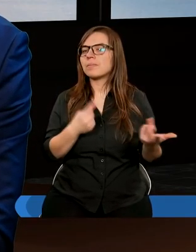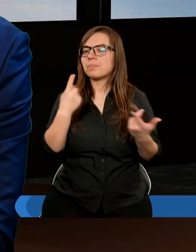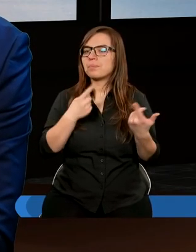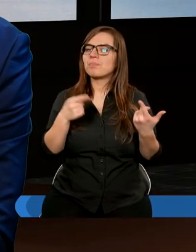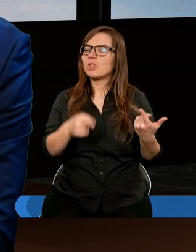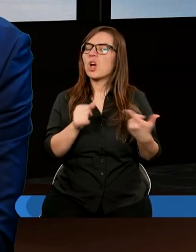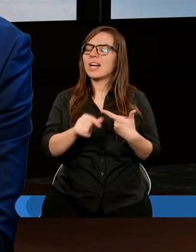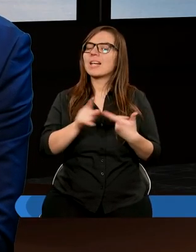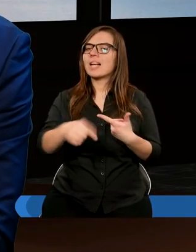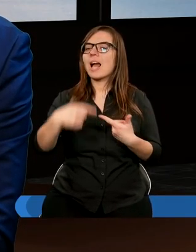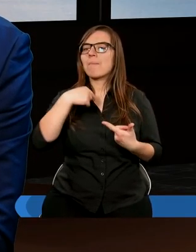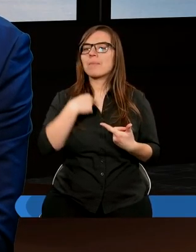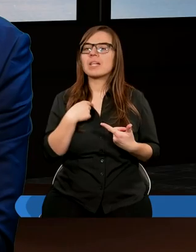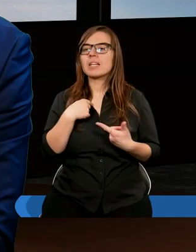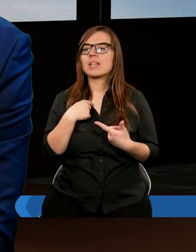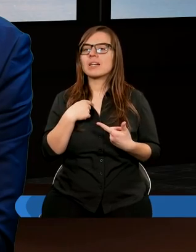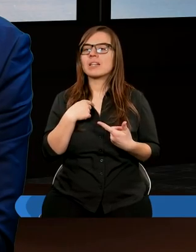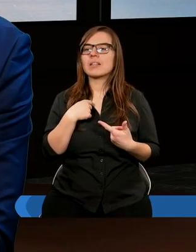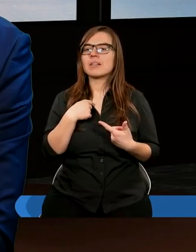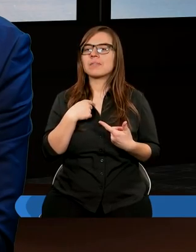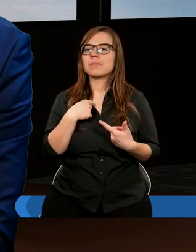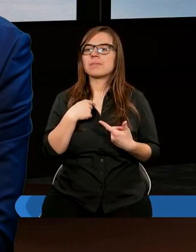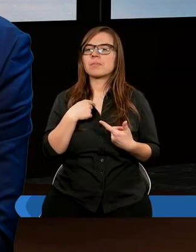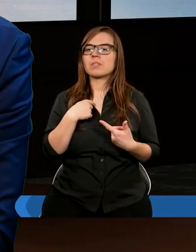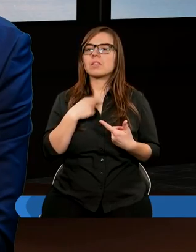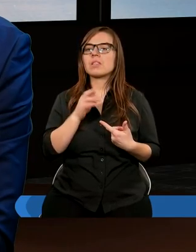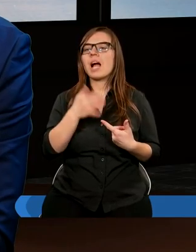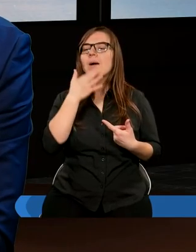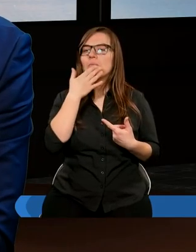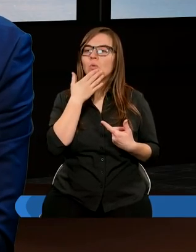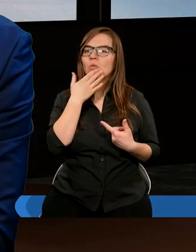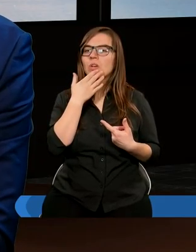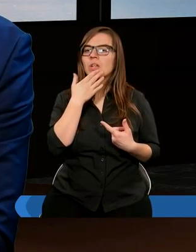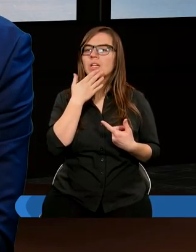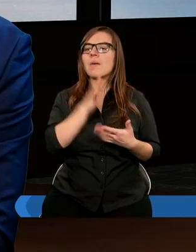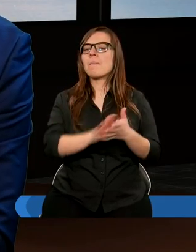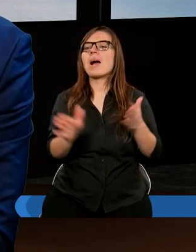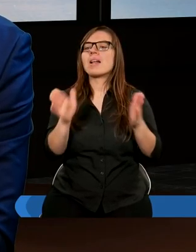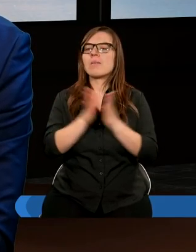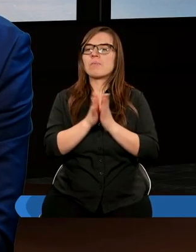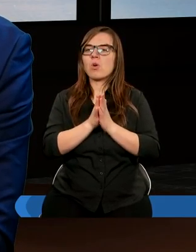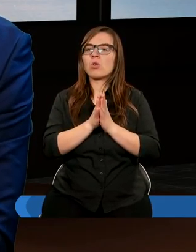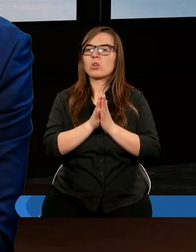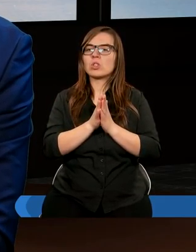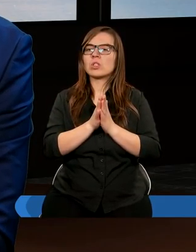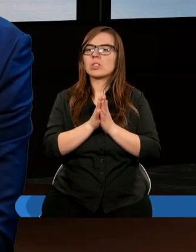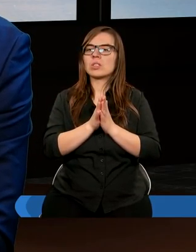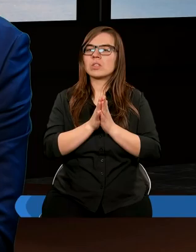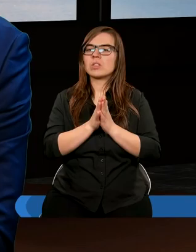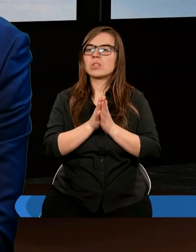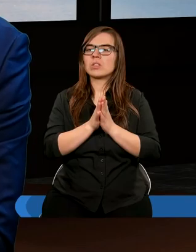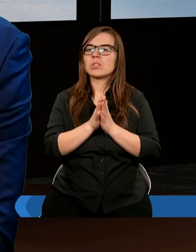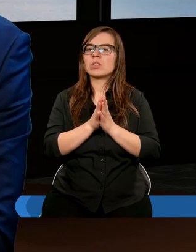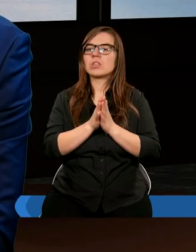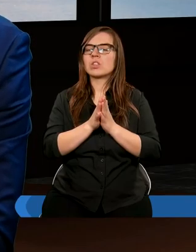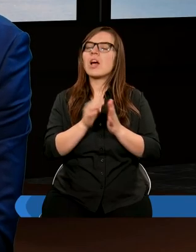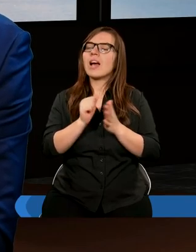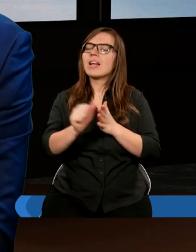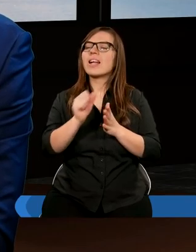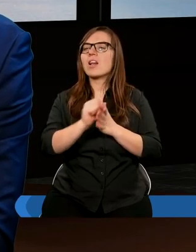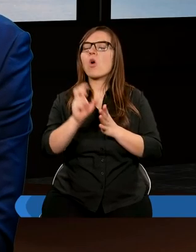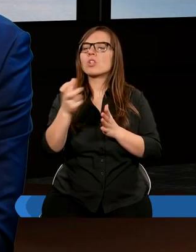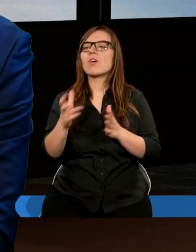Dla mnie tak, to ten werset właśnie tak mówił, natomiast ten bezbożny, znaczy mówiąc, cały czas jest od kogoś zależny.